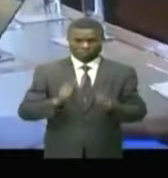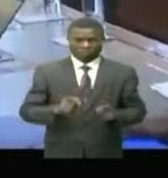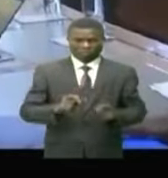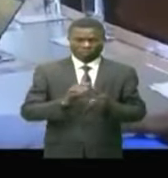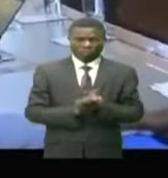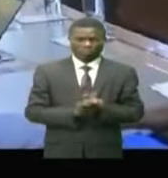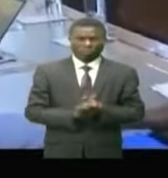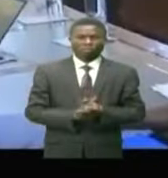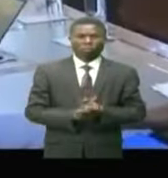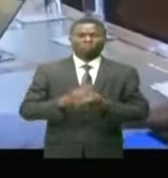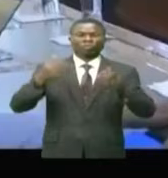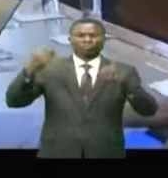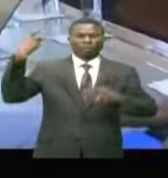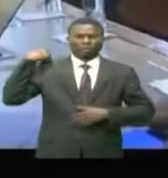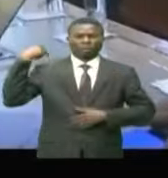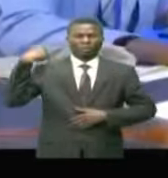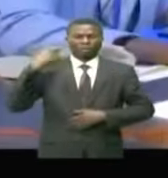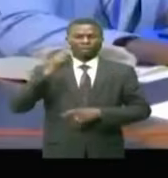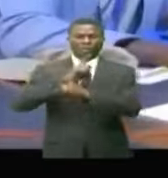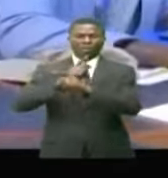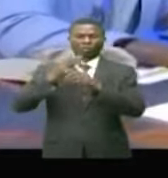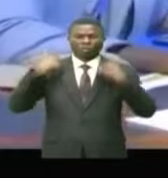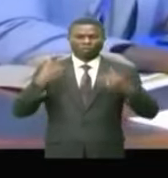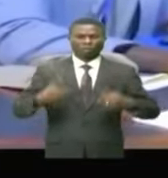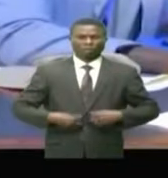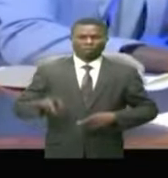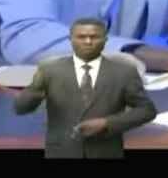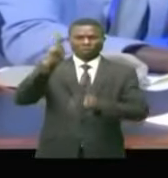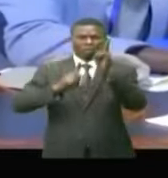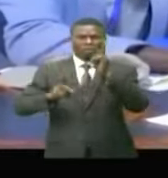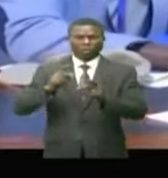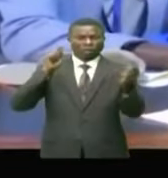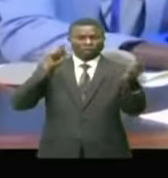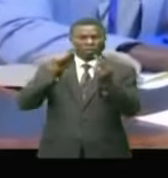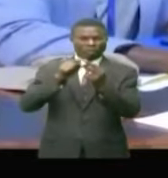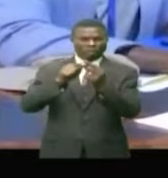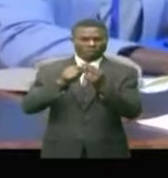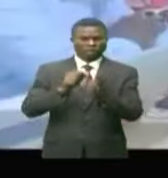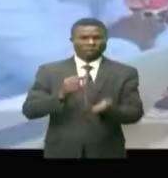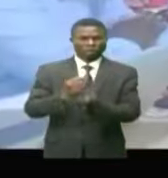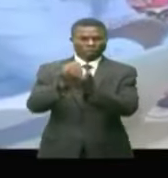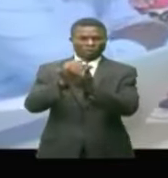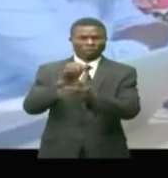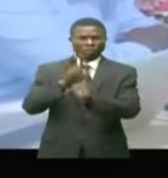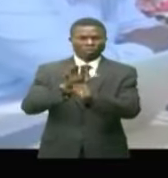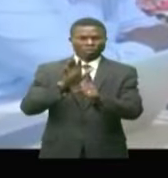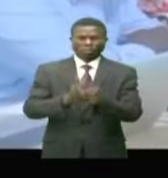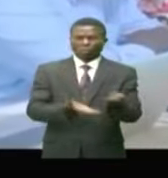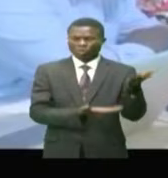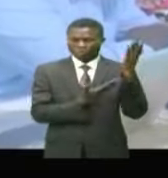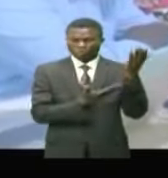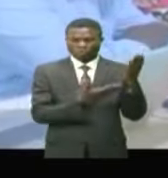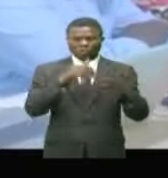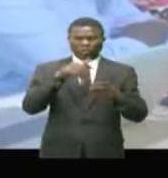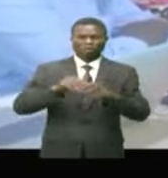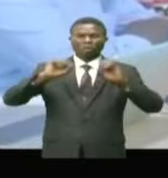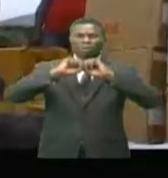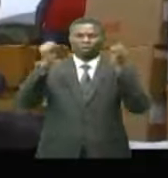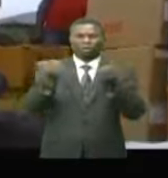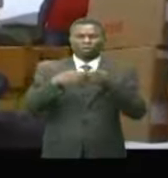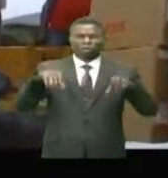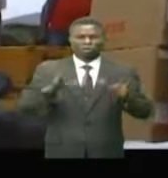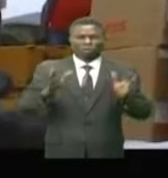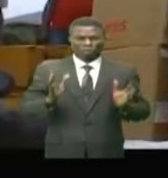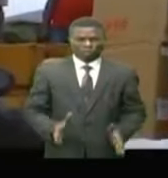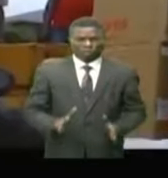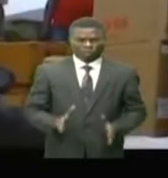l'exécutif national à préserver la santé des Ituriens dans l'objectif de les rendre beaucoup plus utiles au sein de la société